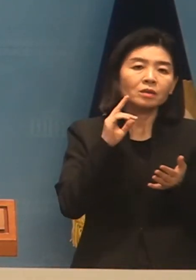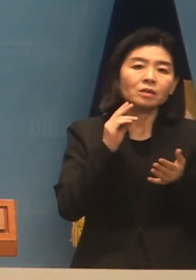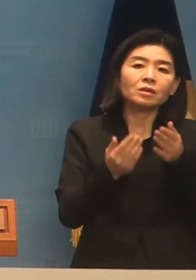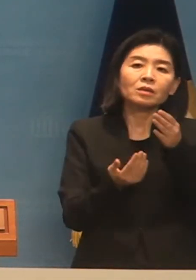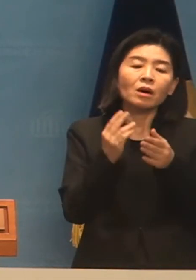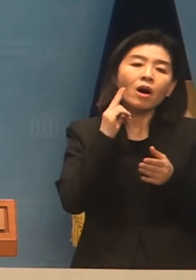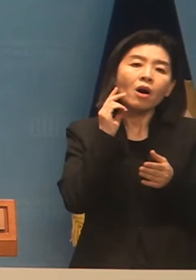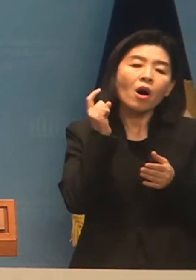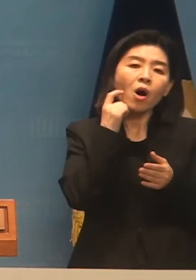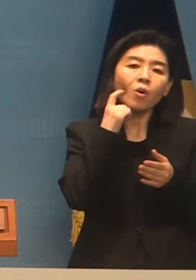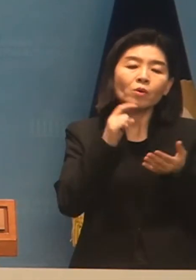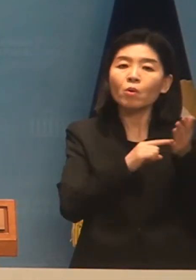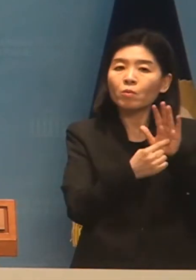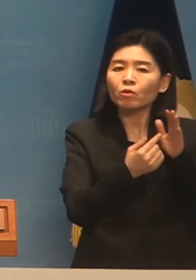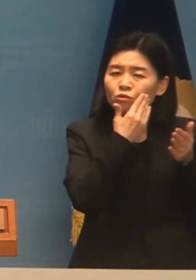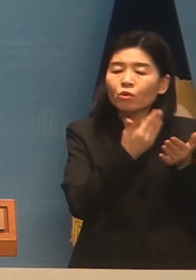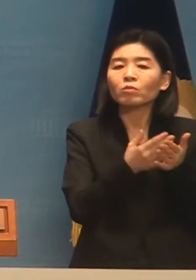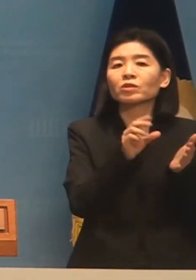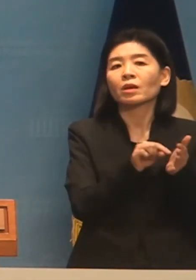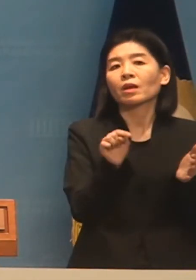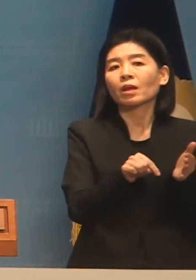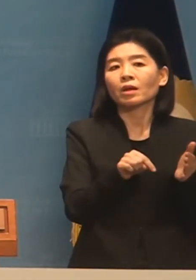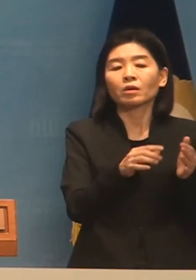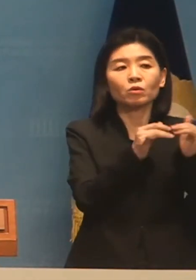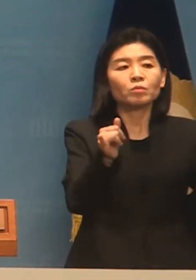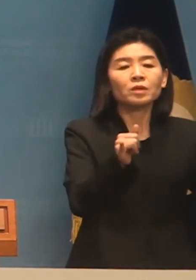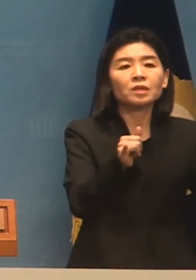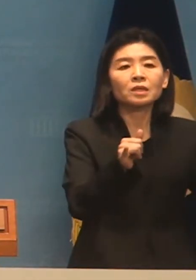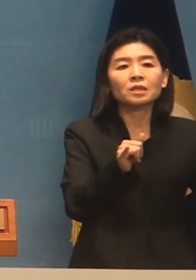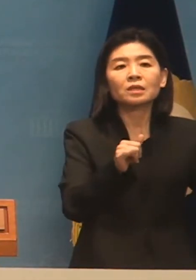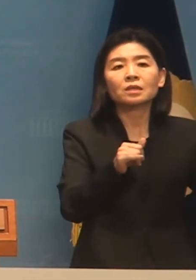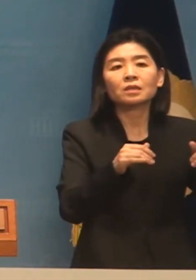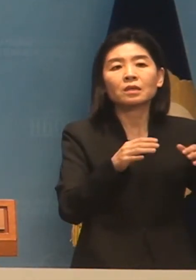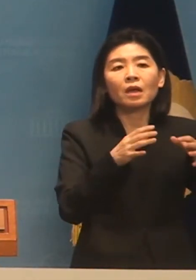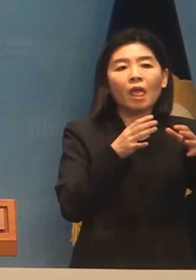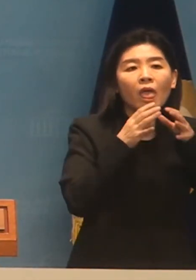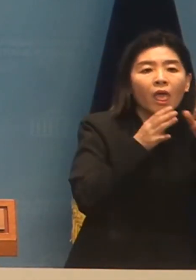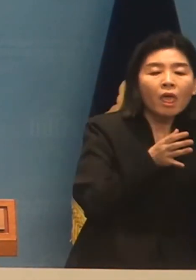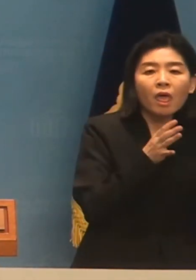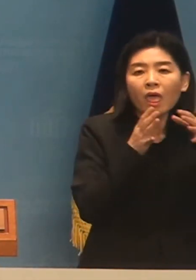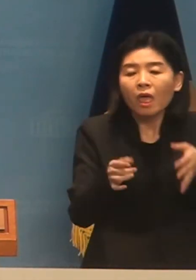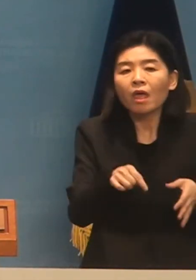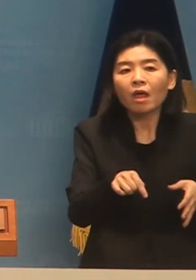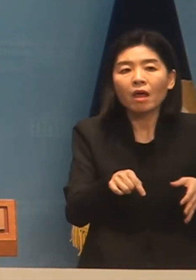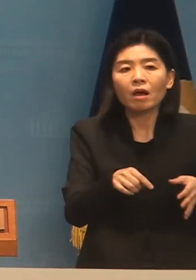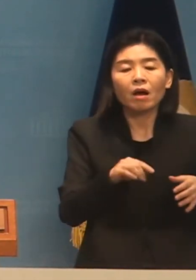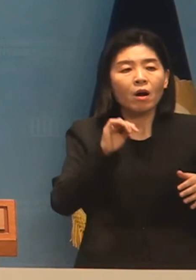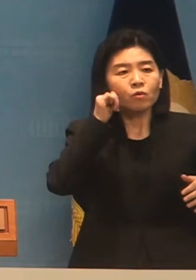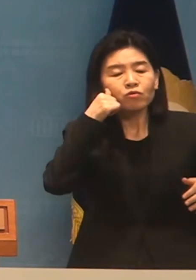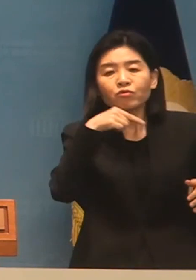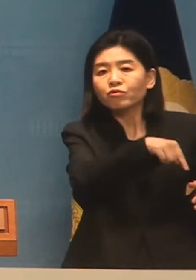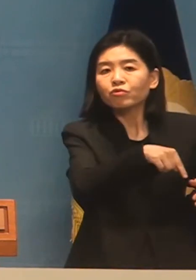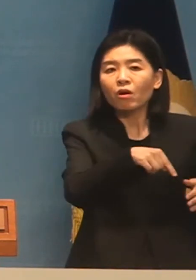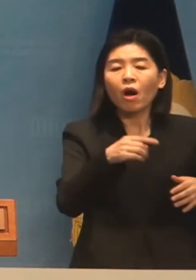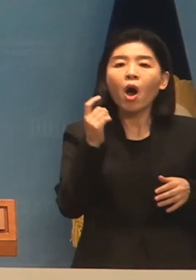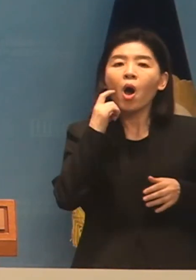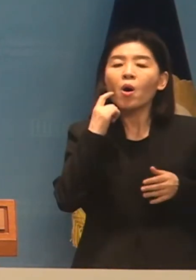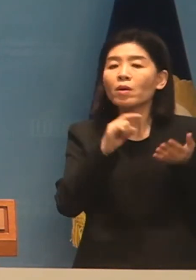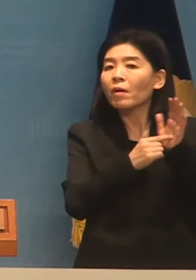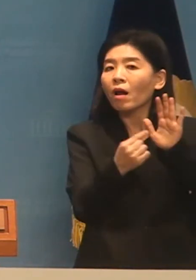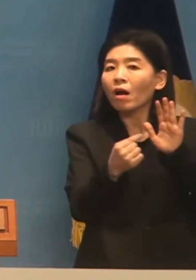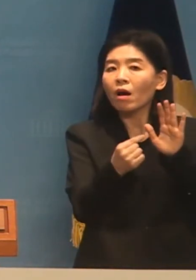사건에 대해서 선거인인 국민을 기만한, 우롱한 이런 허위 발언을 검찰 사무규칙을